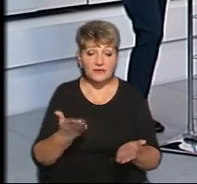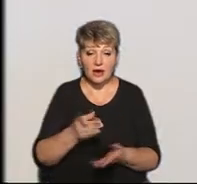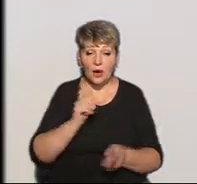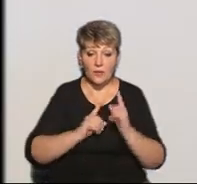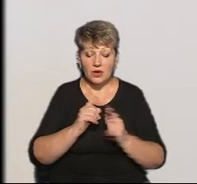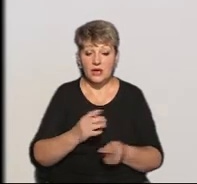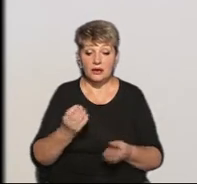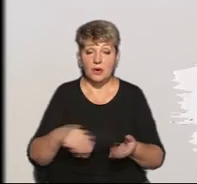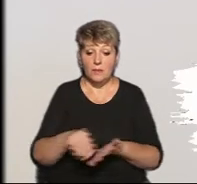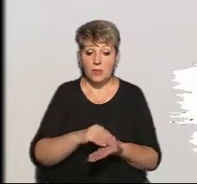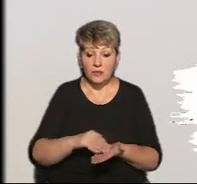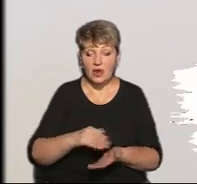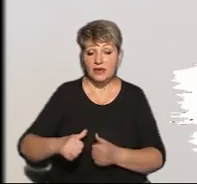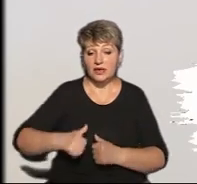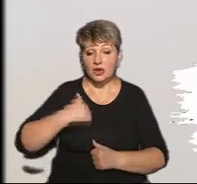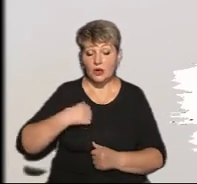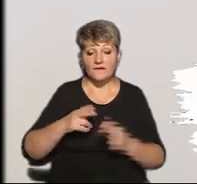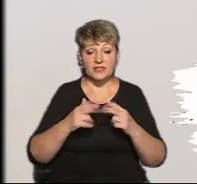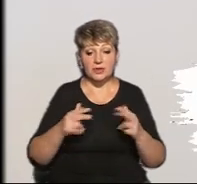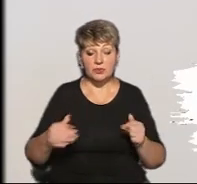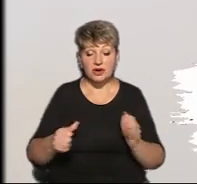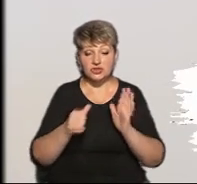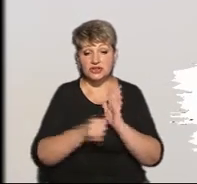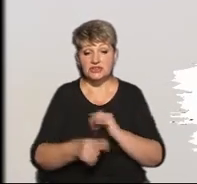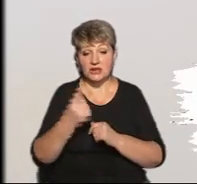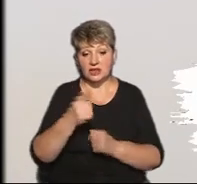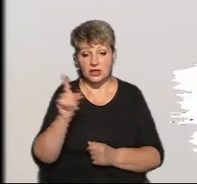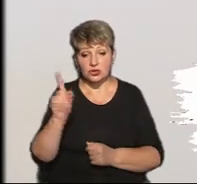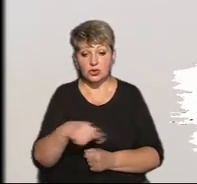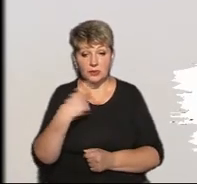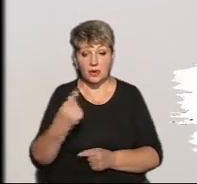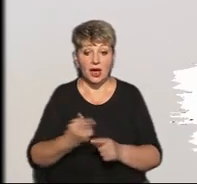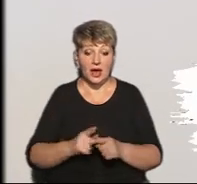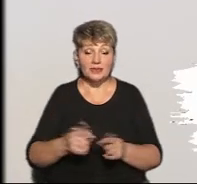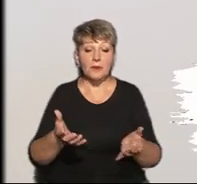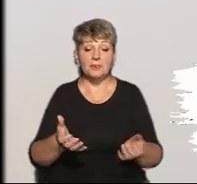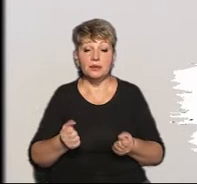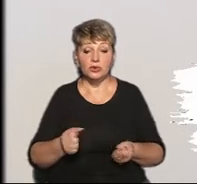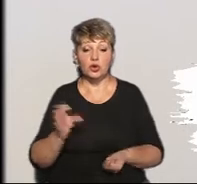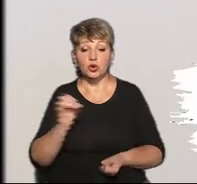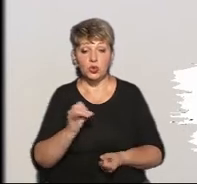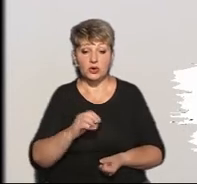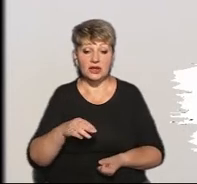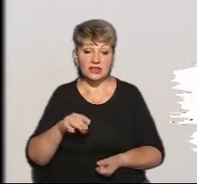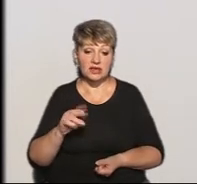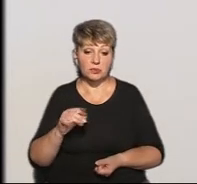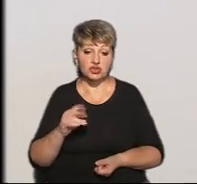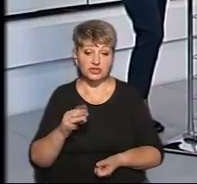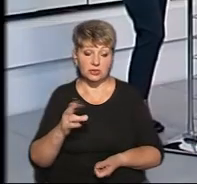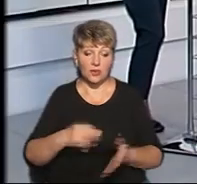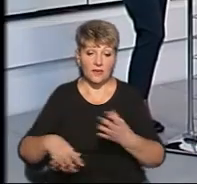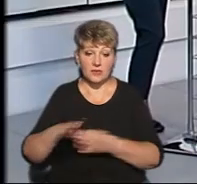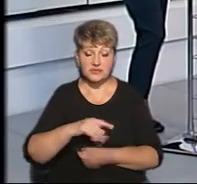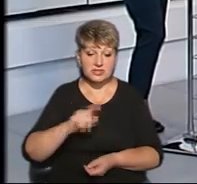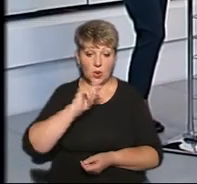раз повторюсь, Героїв Дніпра 61/1 працює. Це приймальна Юлія Тимошенко, це приймальна